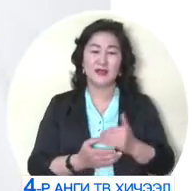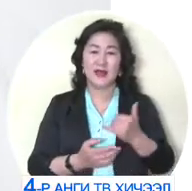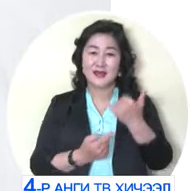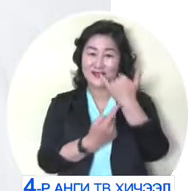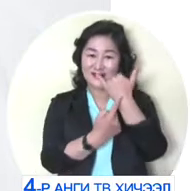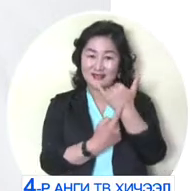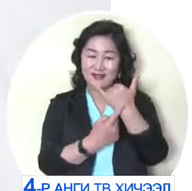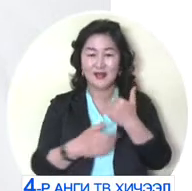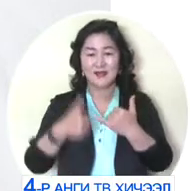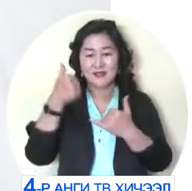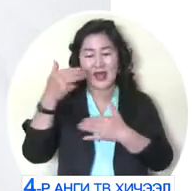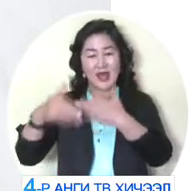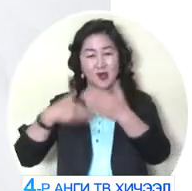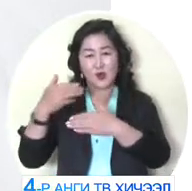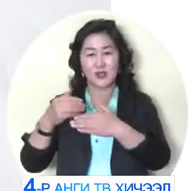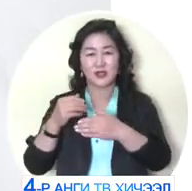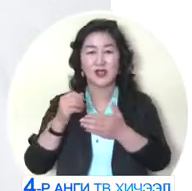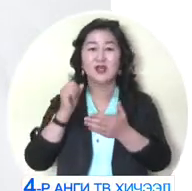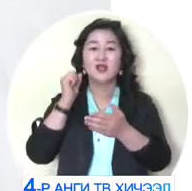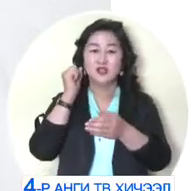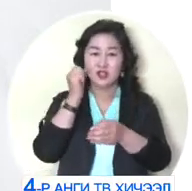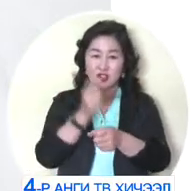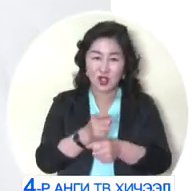үйлд зориулаарай гэж захисан шүү дээ.